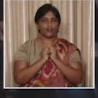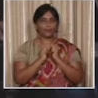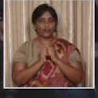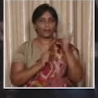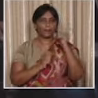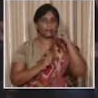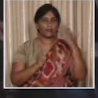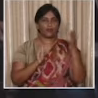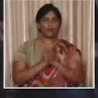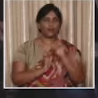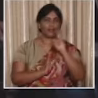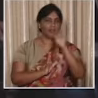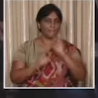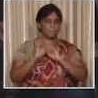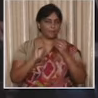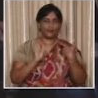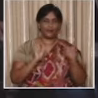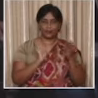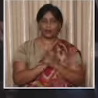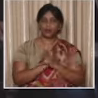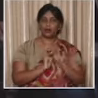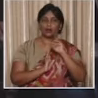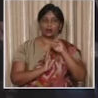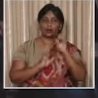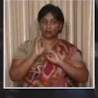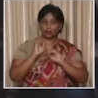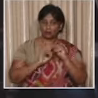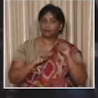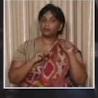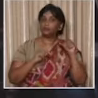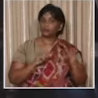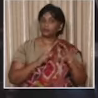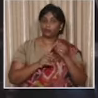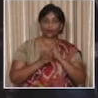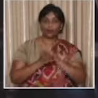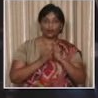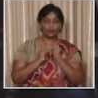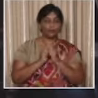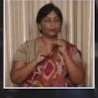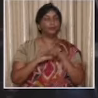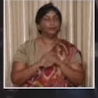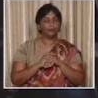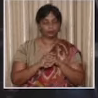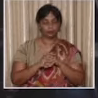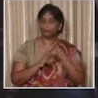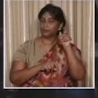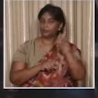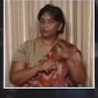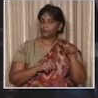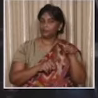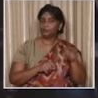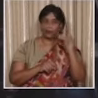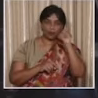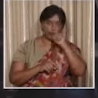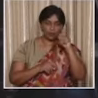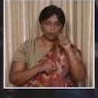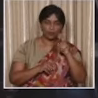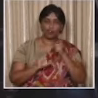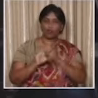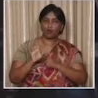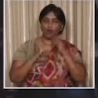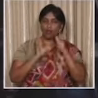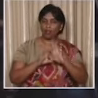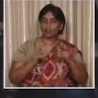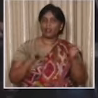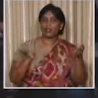සර්විස් චාර්ජ් එක 10%. ඒ 10%න් ඒ හෝටල් වල වැඩ කරන සේවකයන්ගෙන් මාසෙ අන්තිමට අවුරුද්දේ අන්තිමට